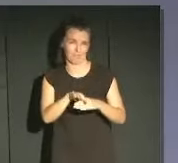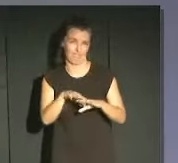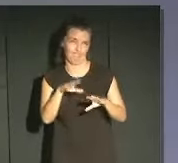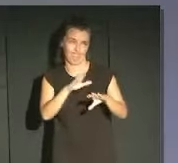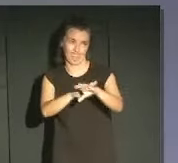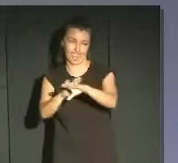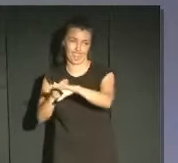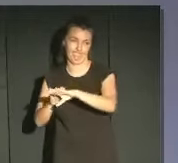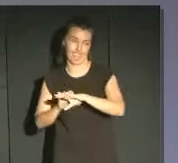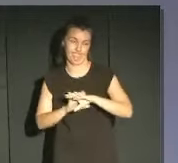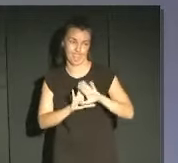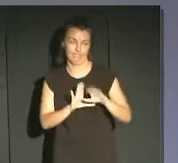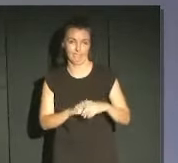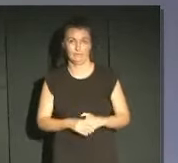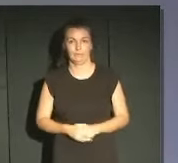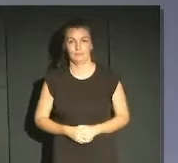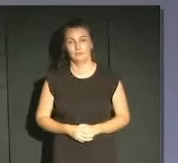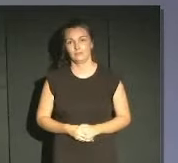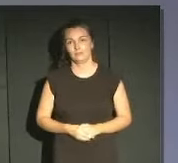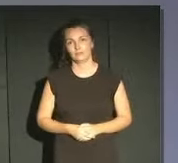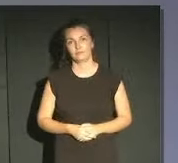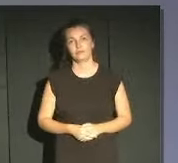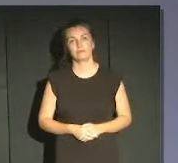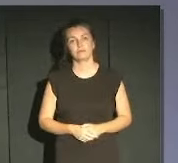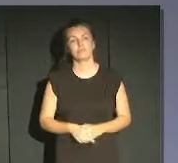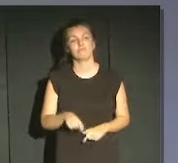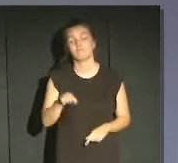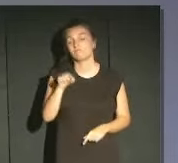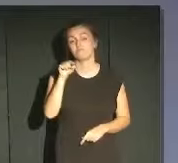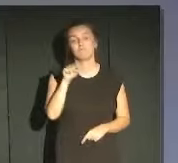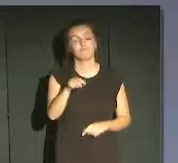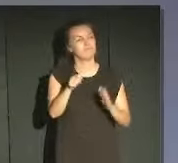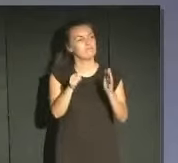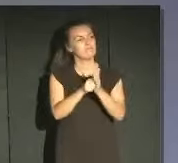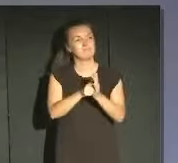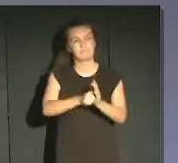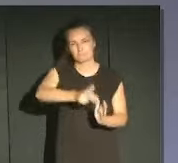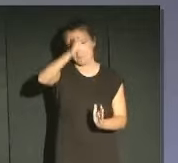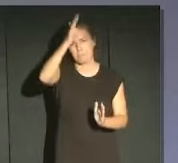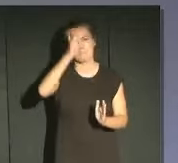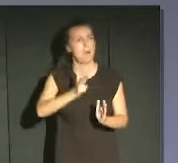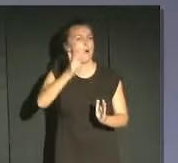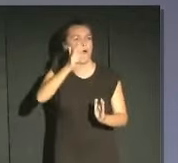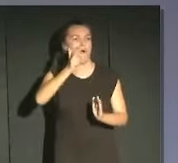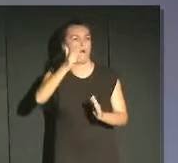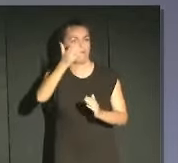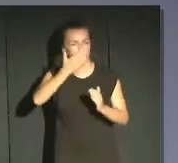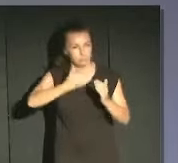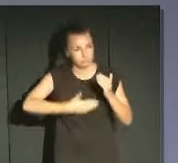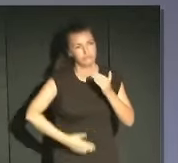hugun pour donner le là pour donner le ton